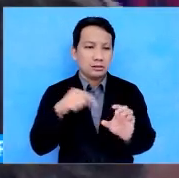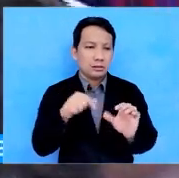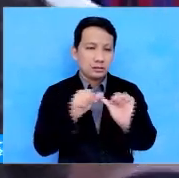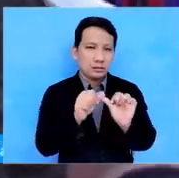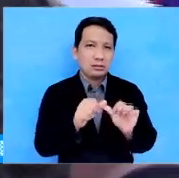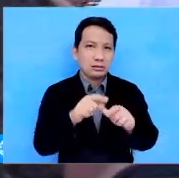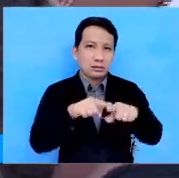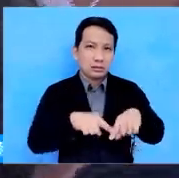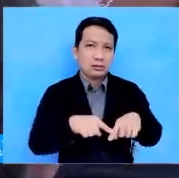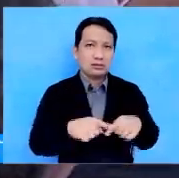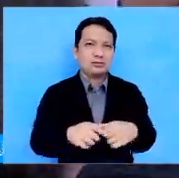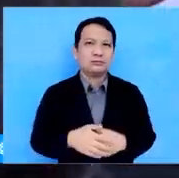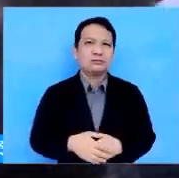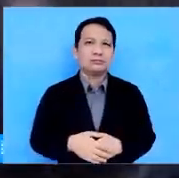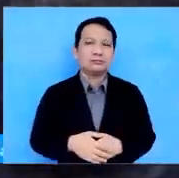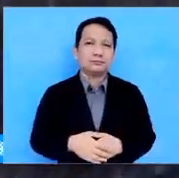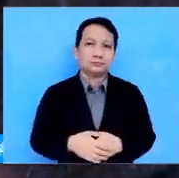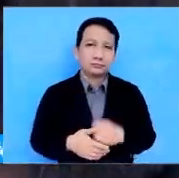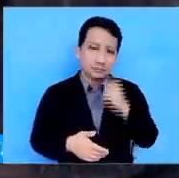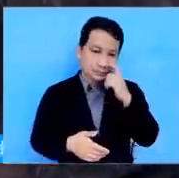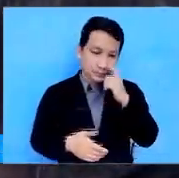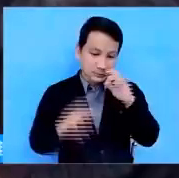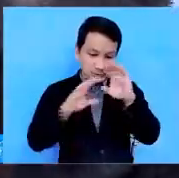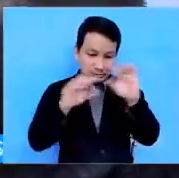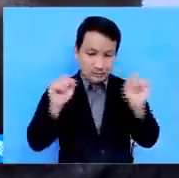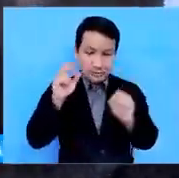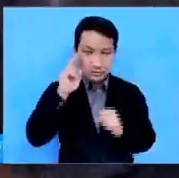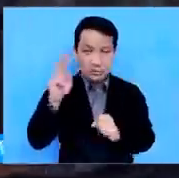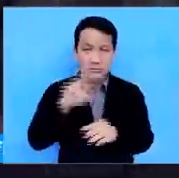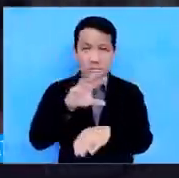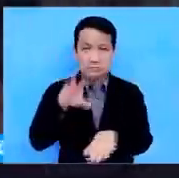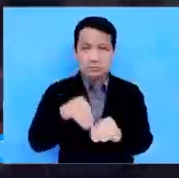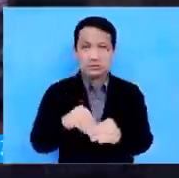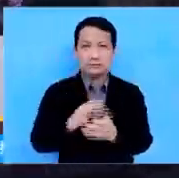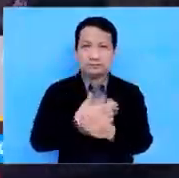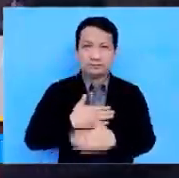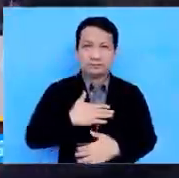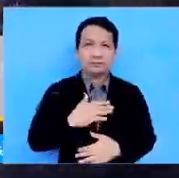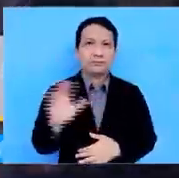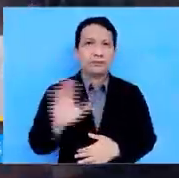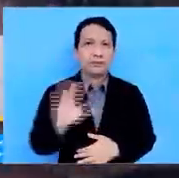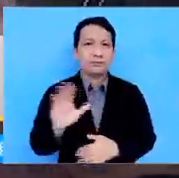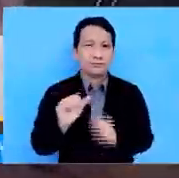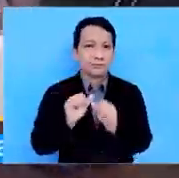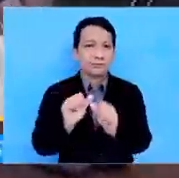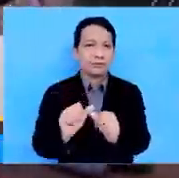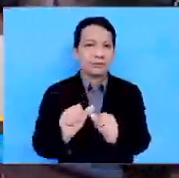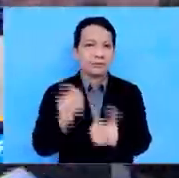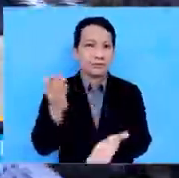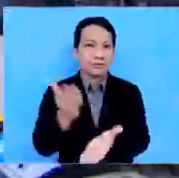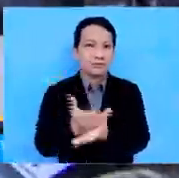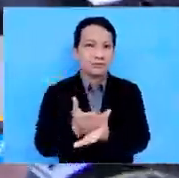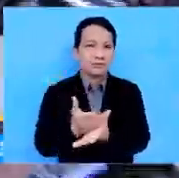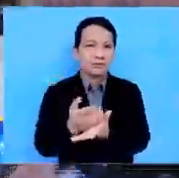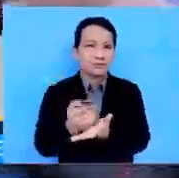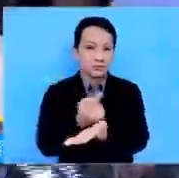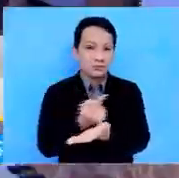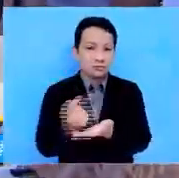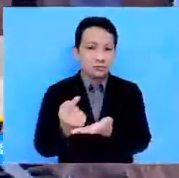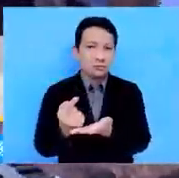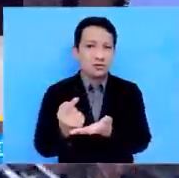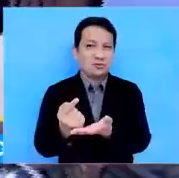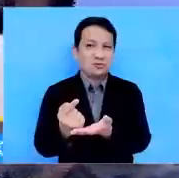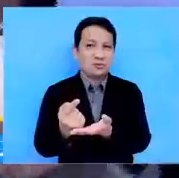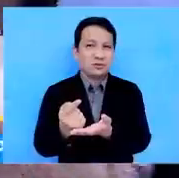dito. Mismong si Pangulong Marcos na ang nakiusap na wag na sanang ituloy ang transport strike. Mungkahi pa